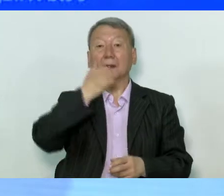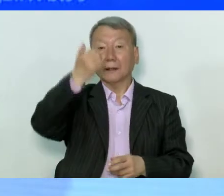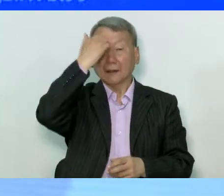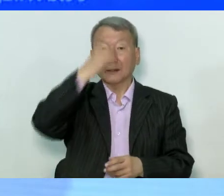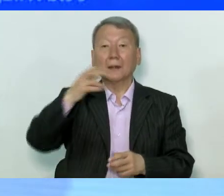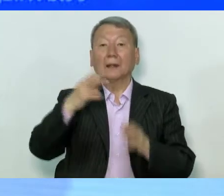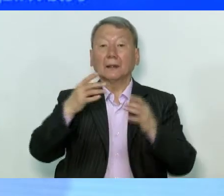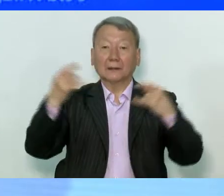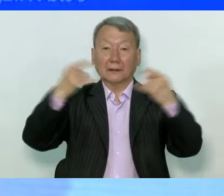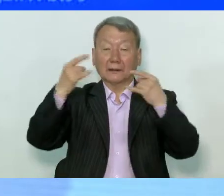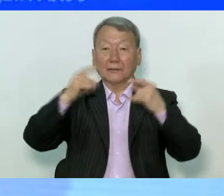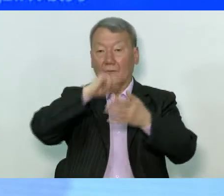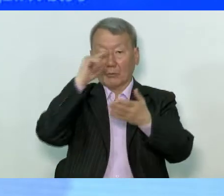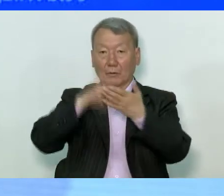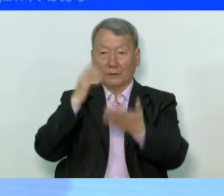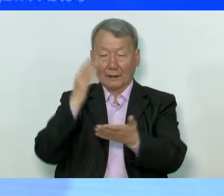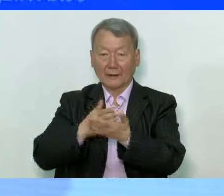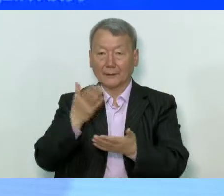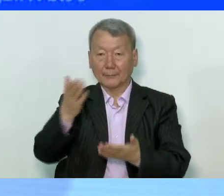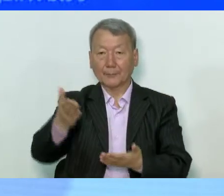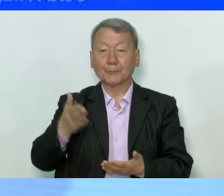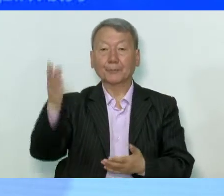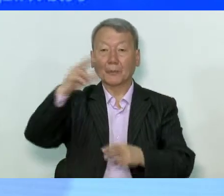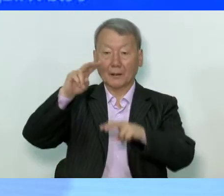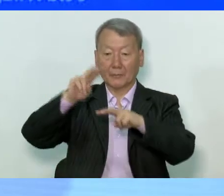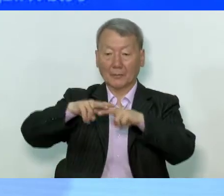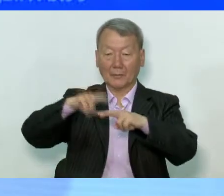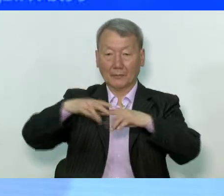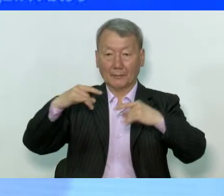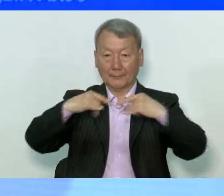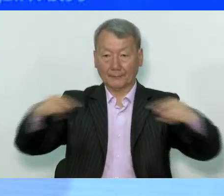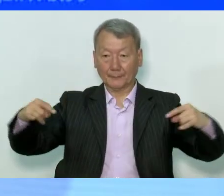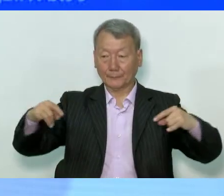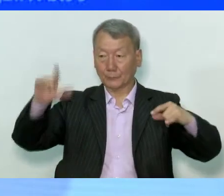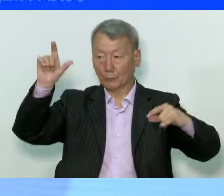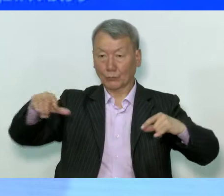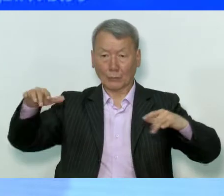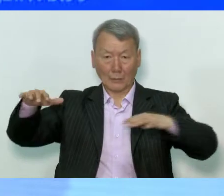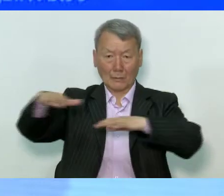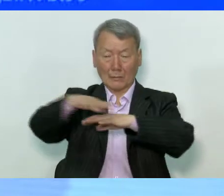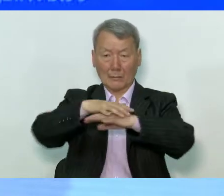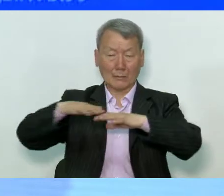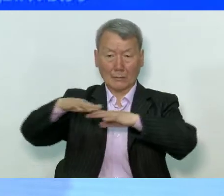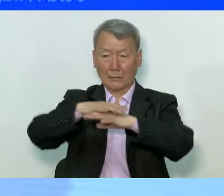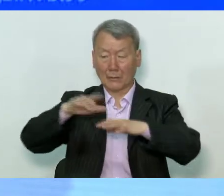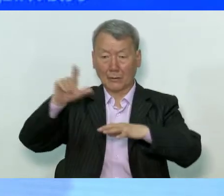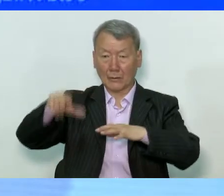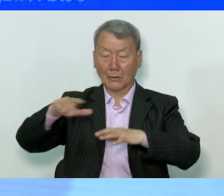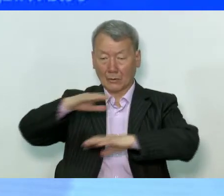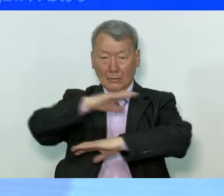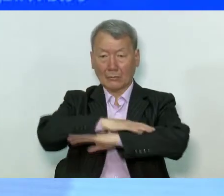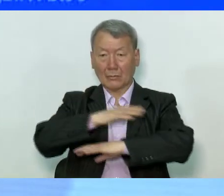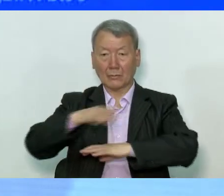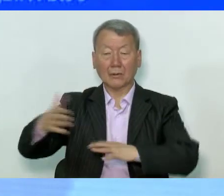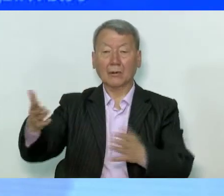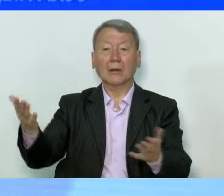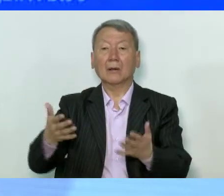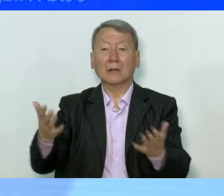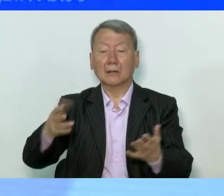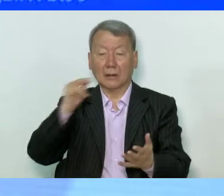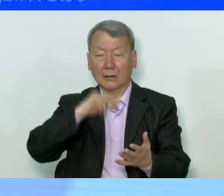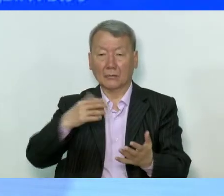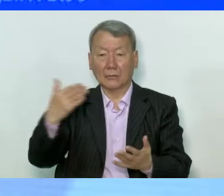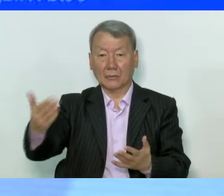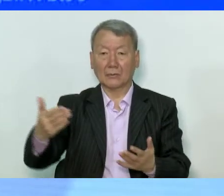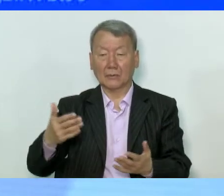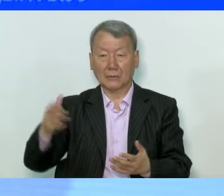7-нчи каналдан суроо узап жатышат. Паспорт столдогу адамдардын чогулуусу аралык сакталбаганын жою боюнча кандай иштерди